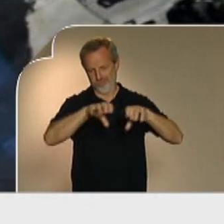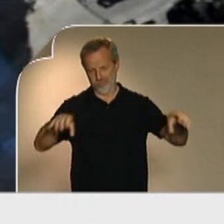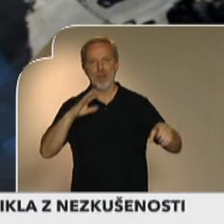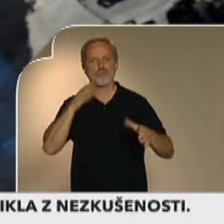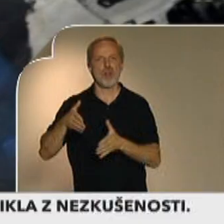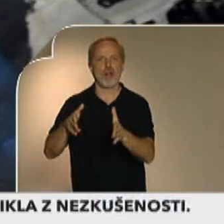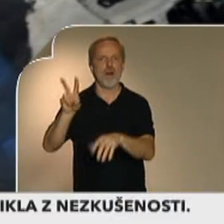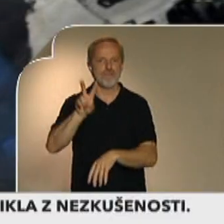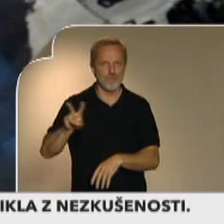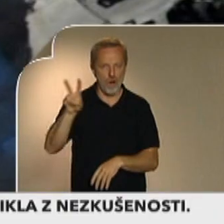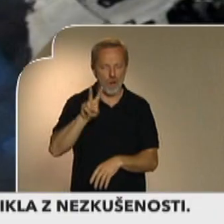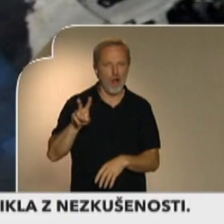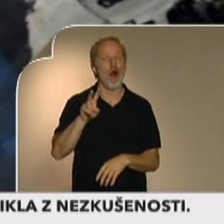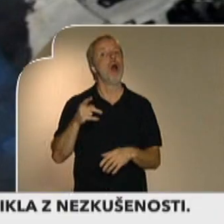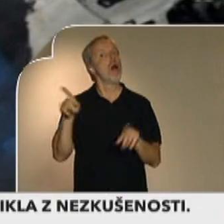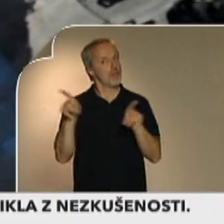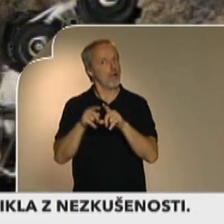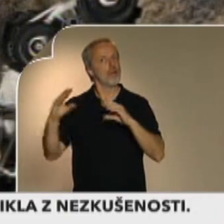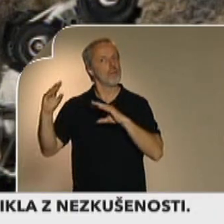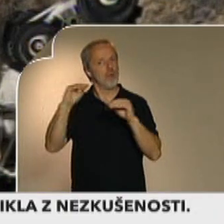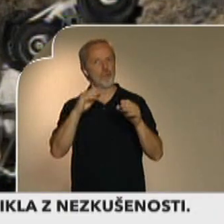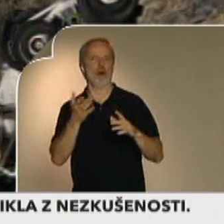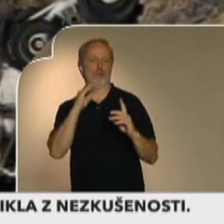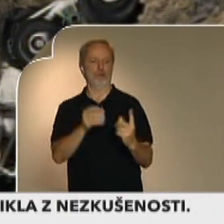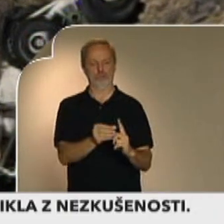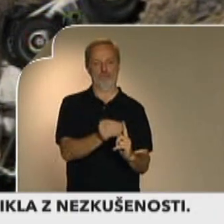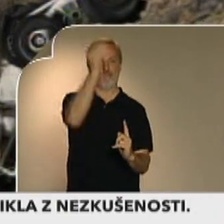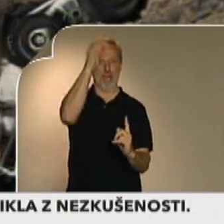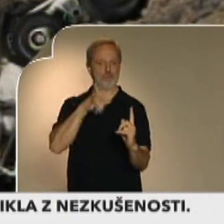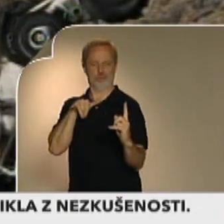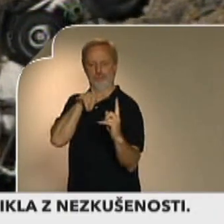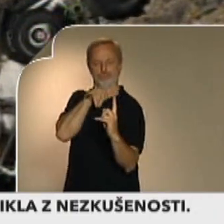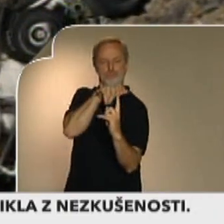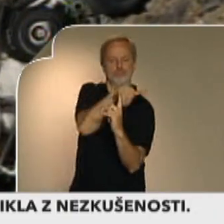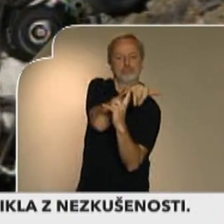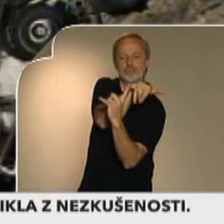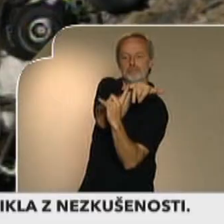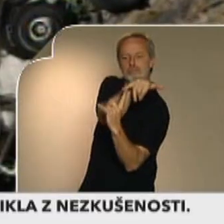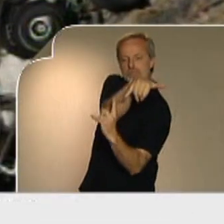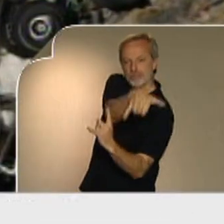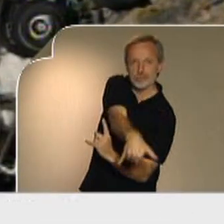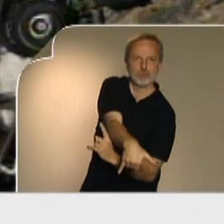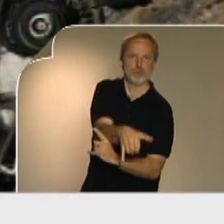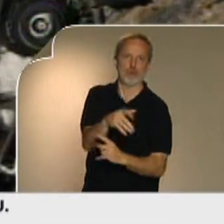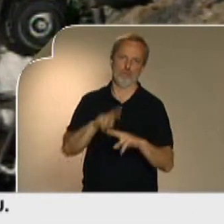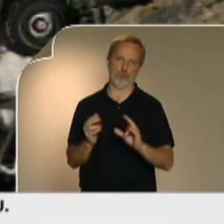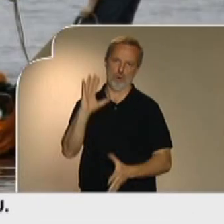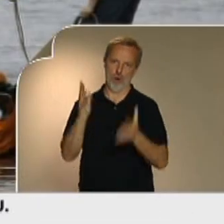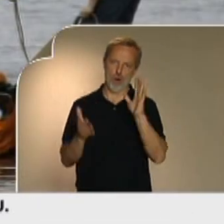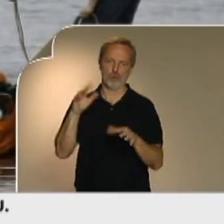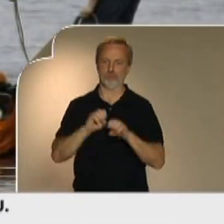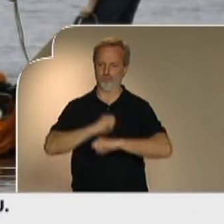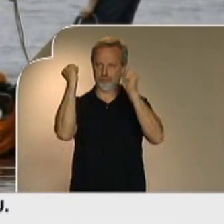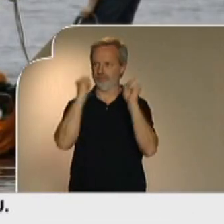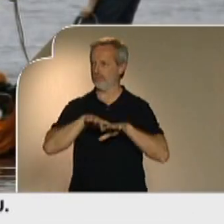řece Volha. Podle předběžných informací plně natankovaný letoun zavadil o letištní maják a po nehodě začal hořet. Úlomky trosek